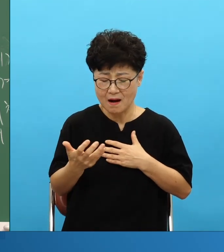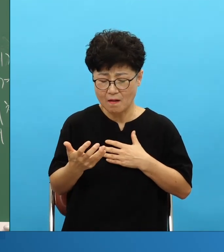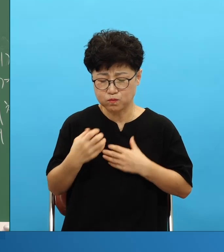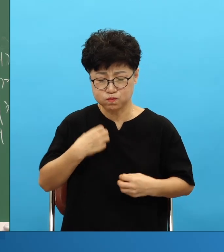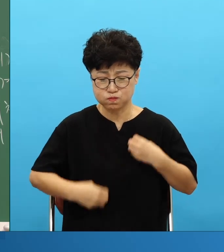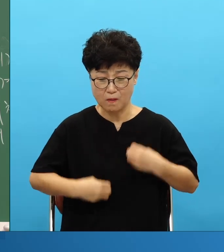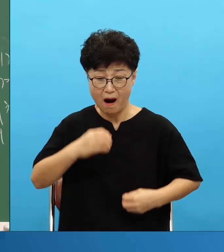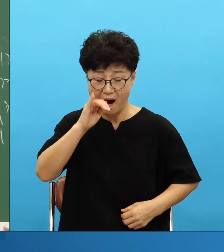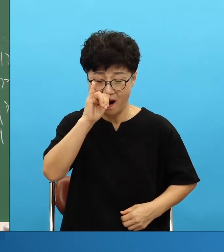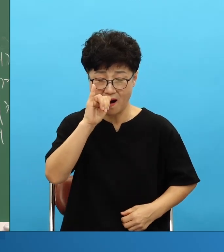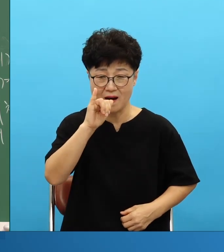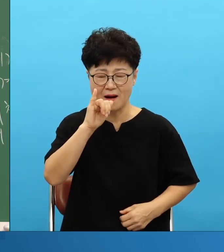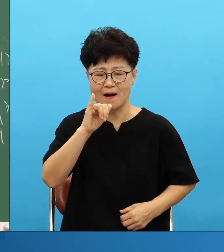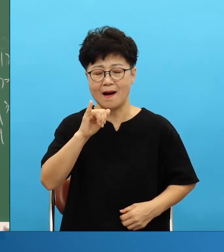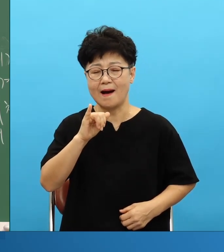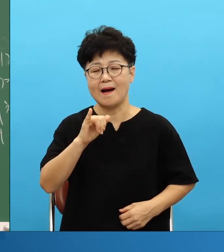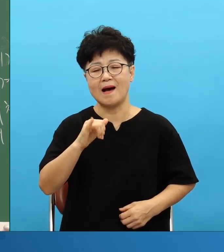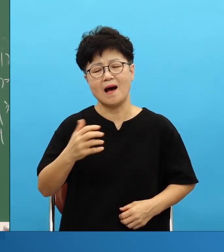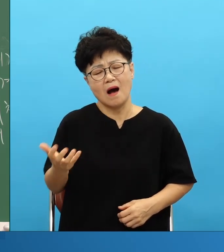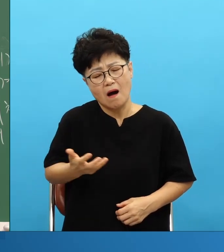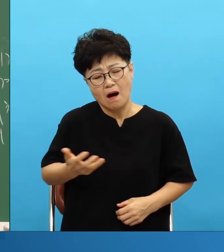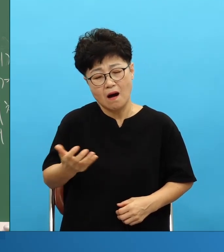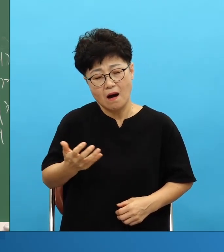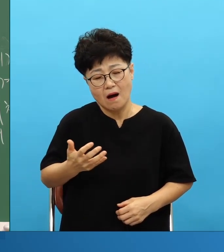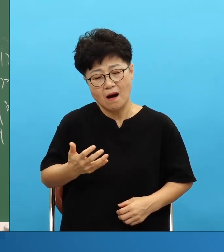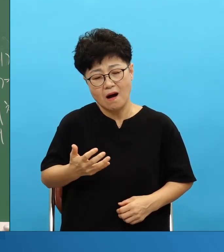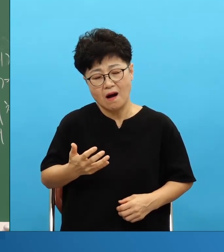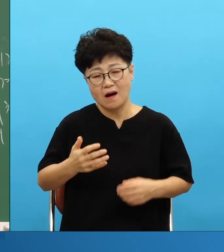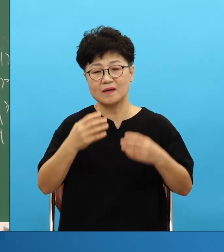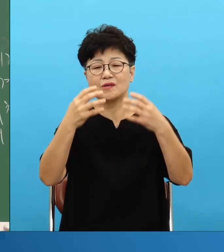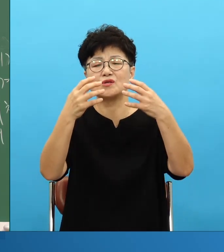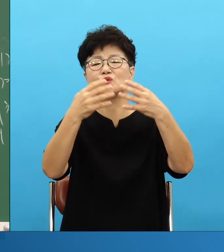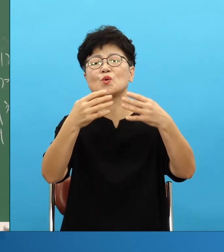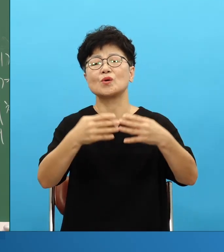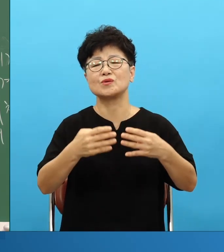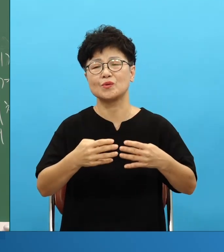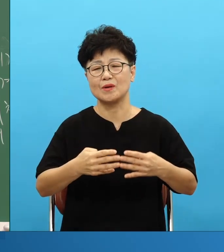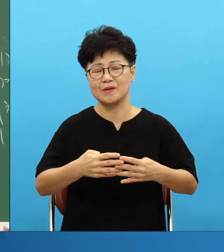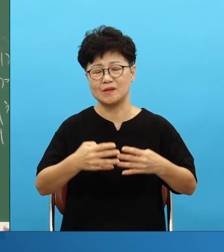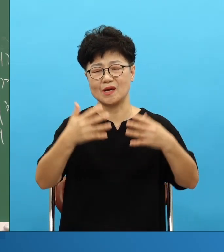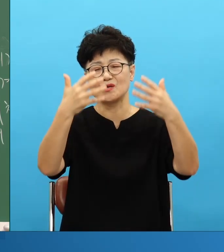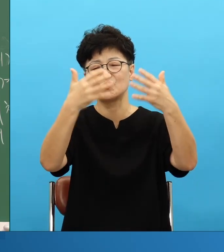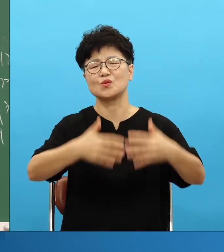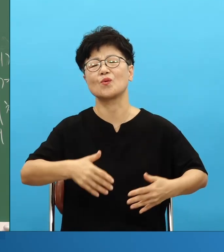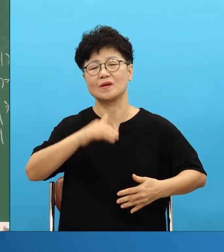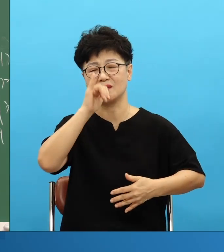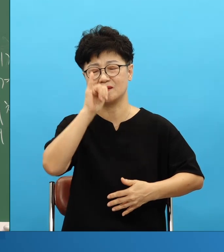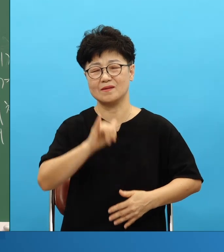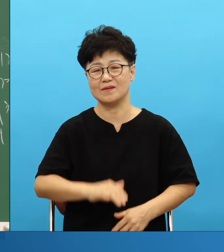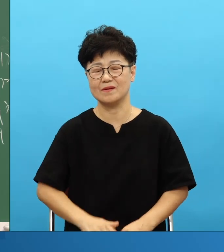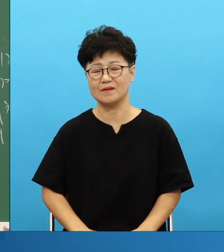body is sick, your body is in a condition that makes it sick. 그래서 이번에는 진짜 우리 조용히 진지하게